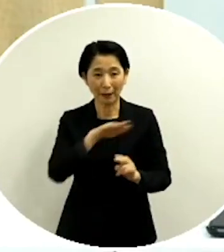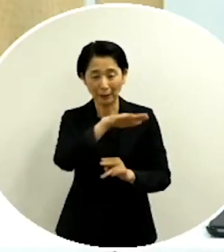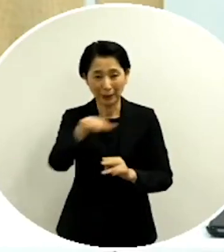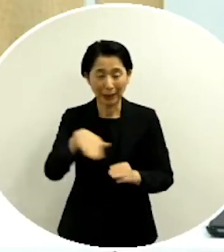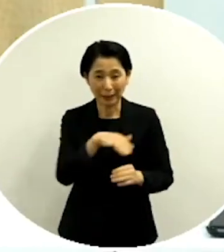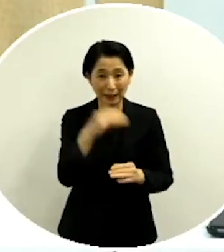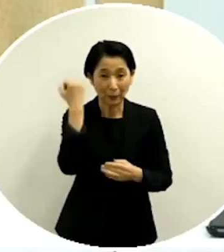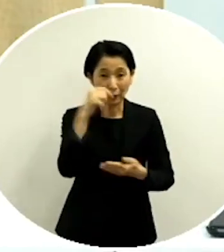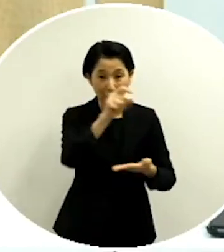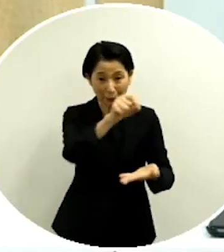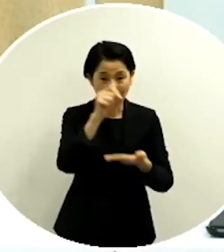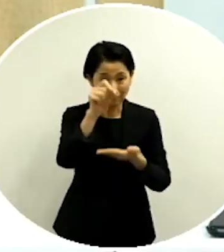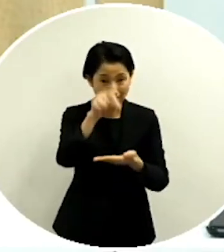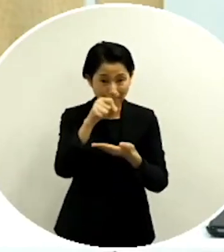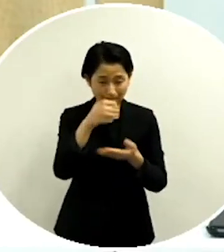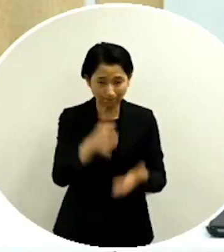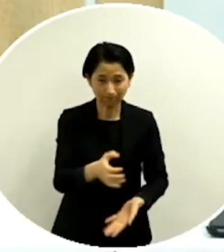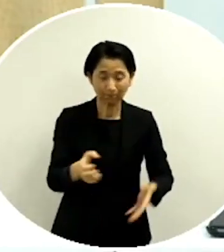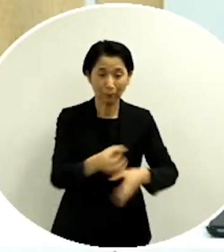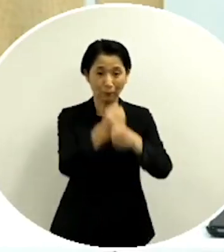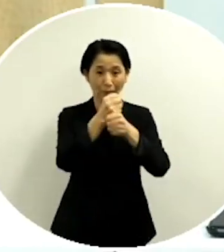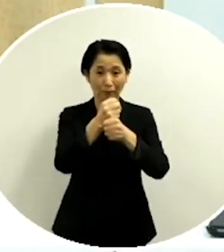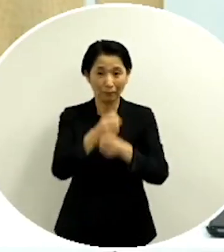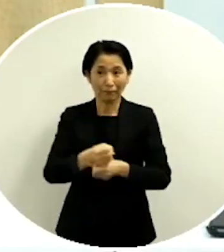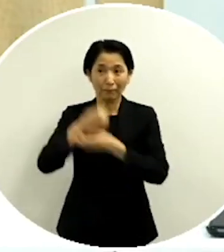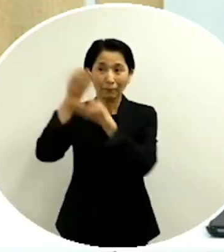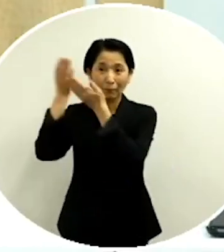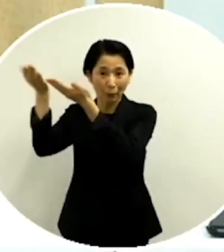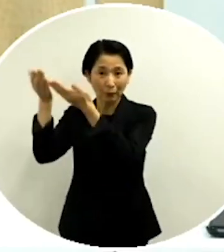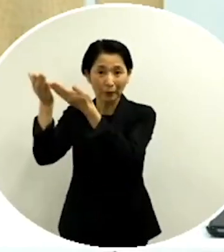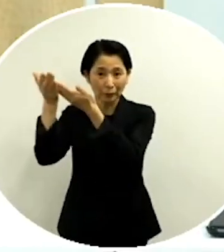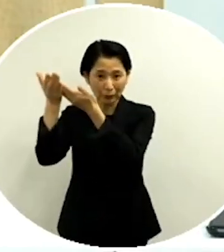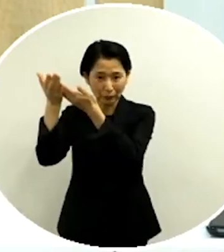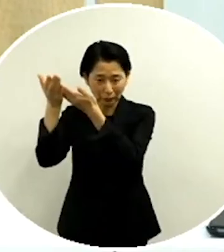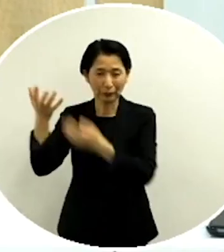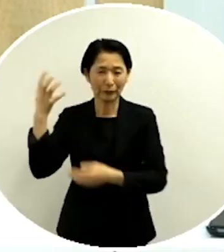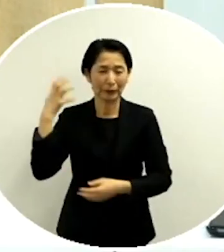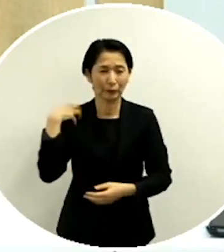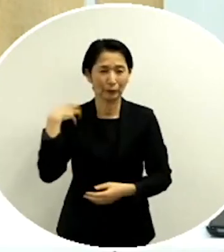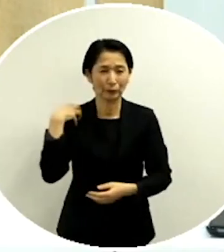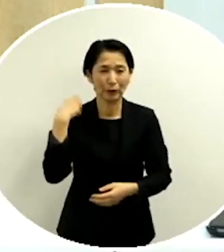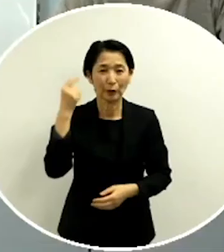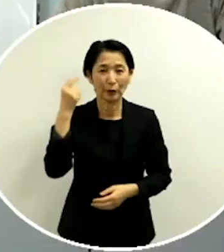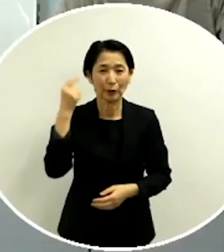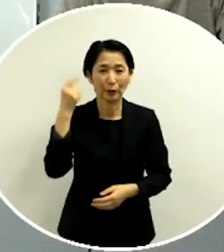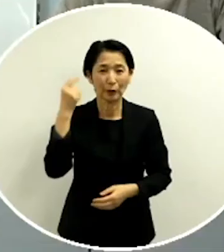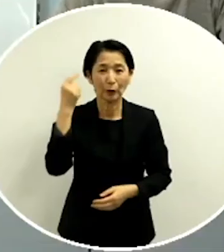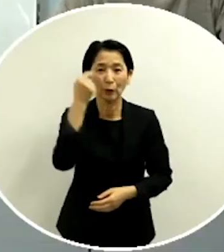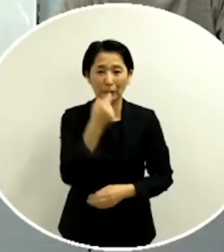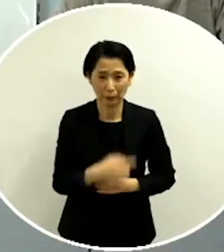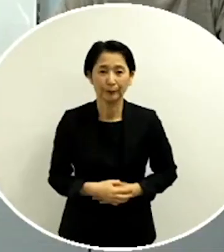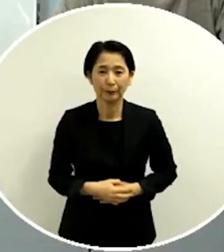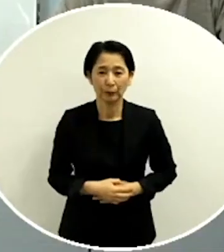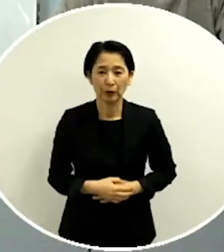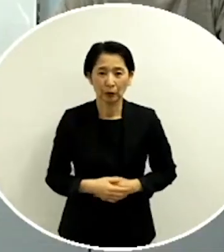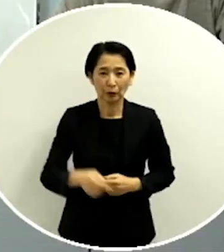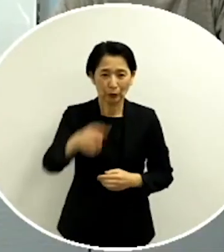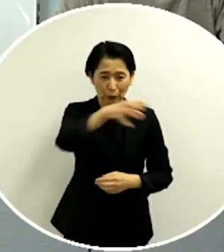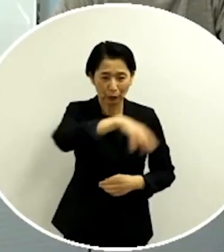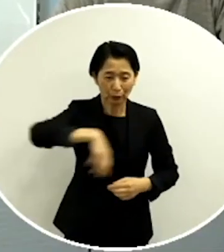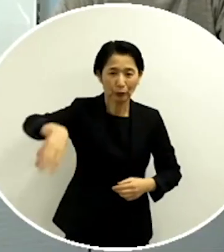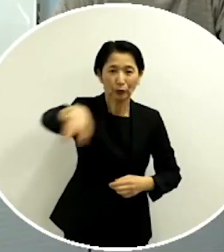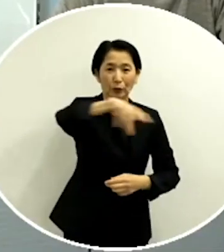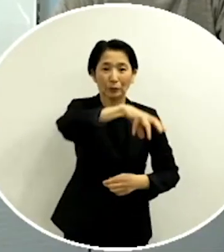吸い上げてそれを形にしていく水車のような役目を持っていると私は思っていますこのぐるぐる回って